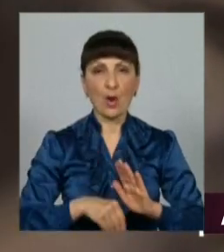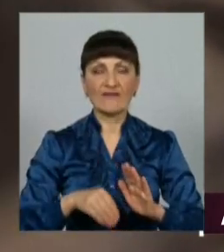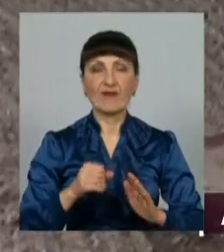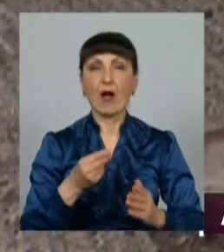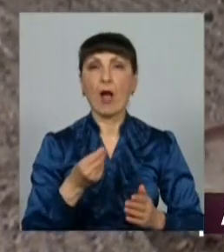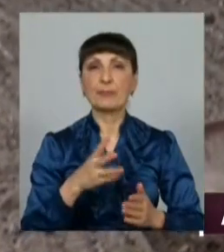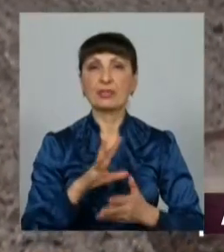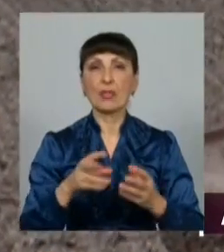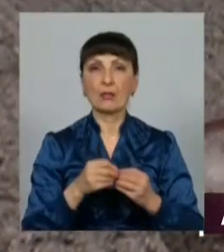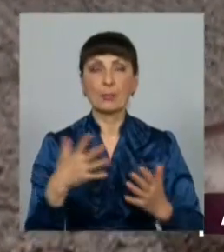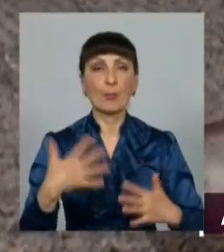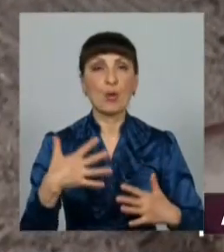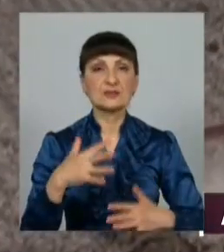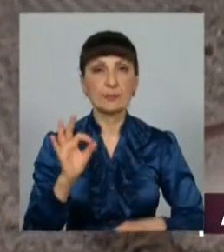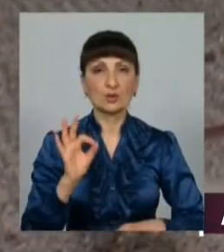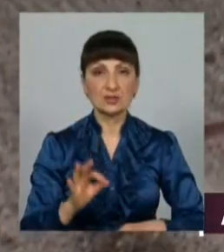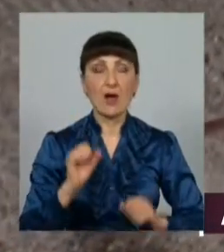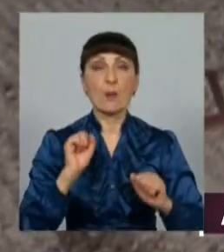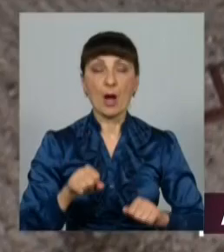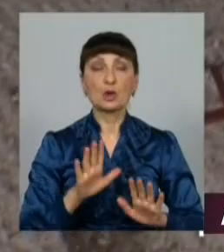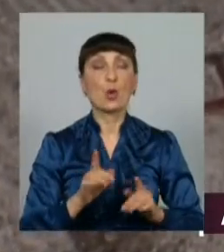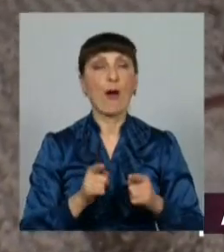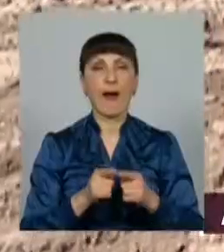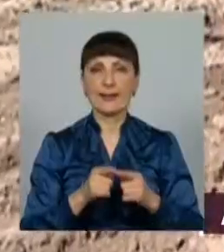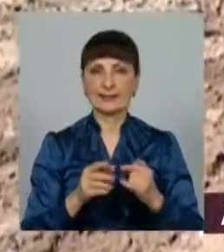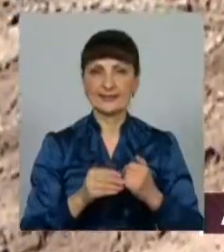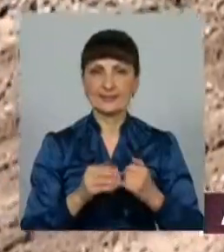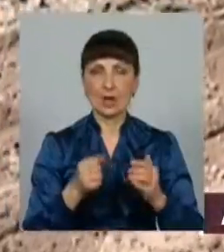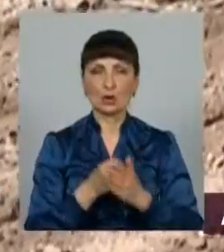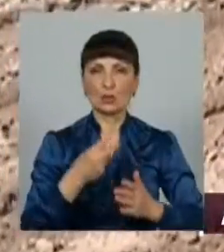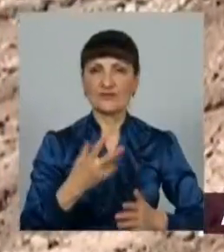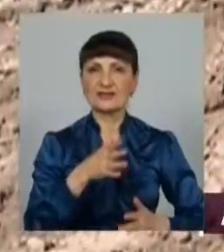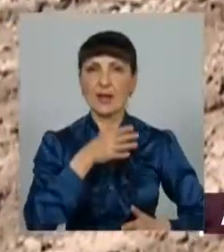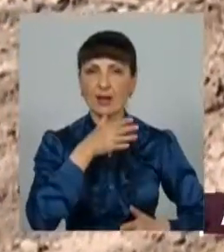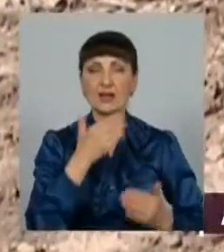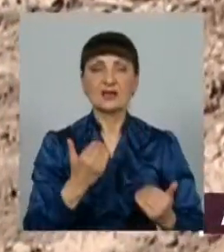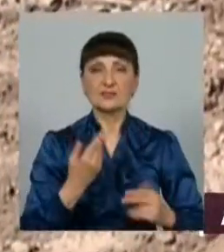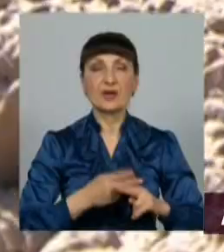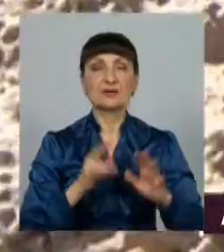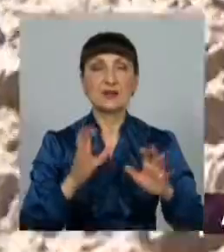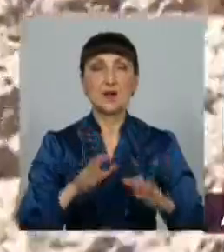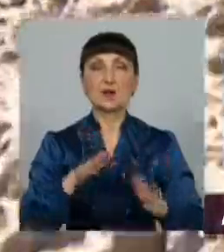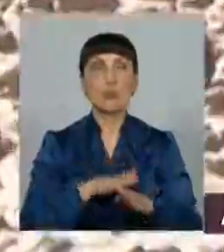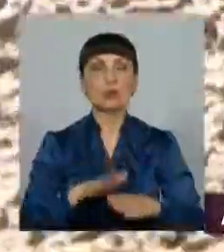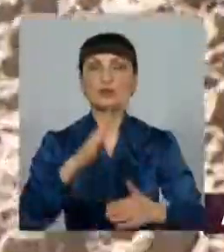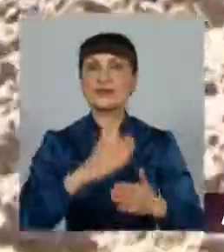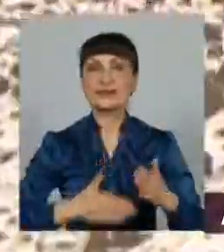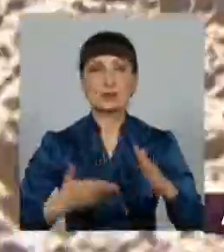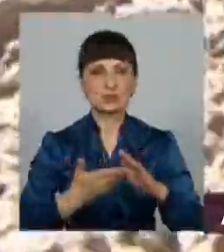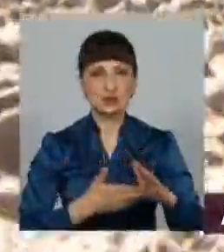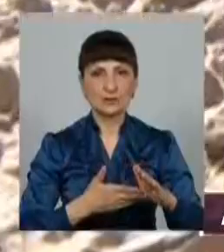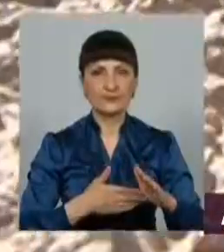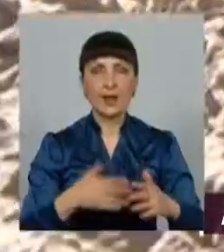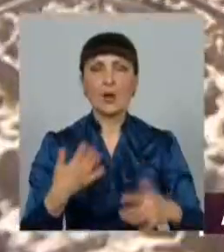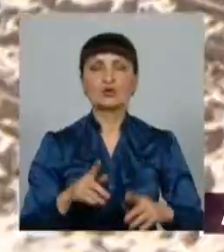составляла больше 50-ти процентов могли лишь арендовать земельный участок до 25 лет теперь эту норму полностью исключили отныне срок